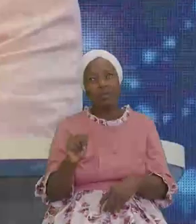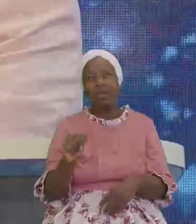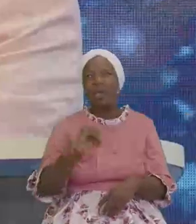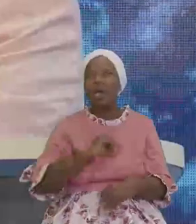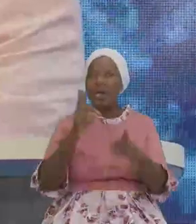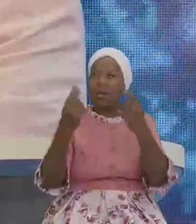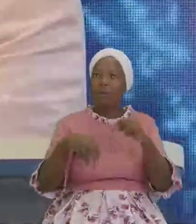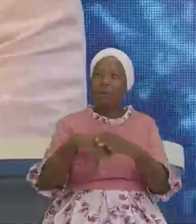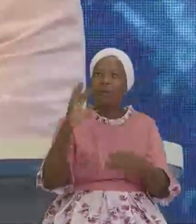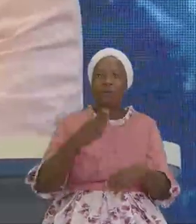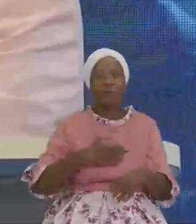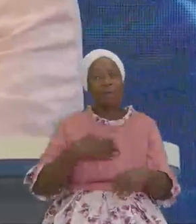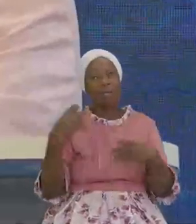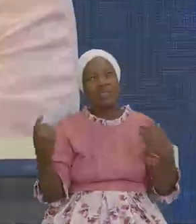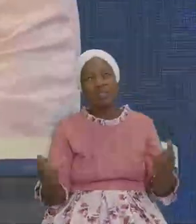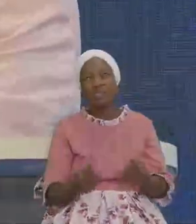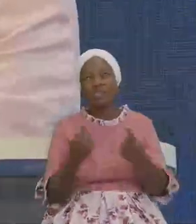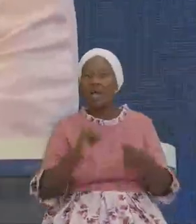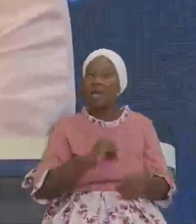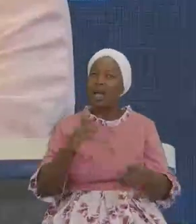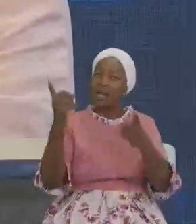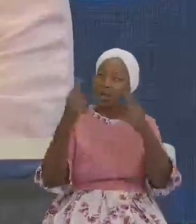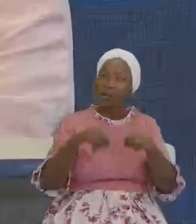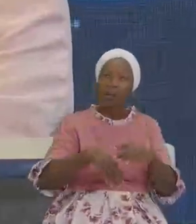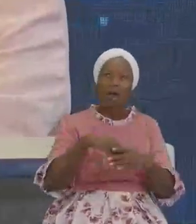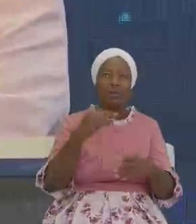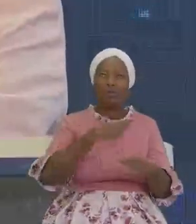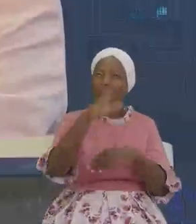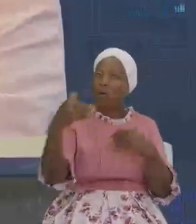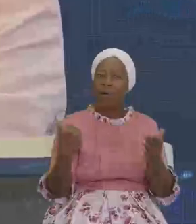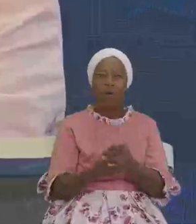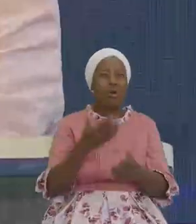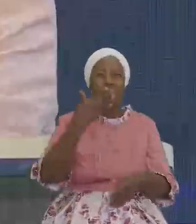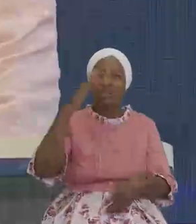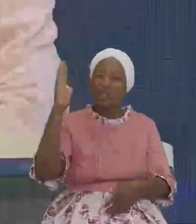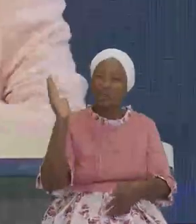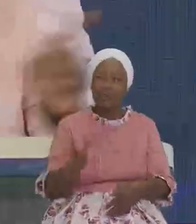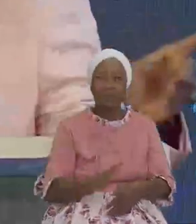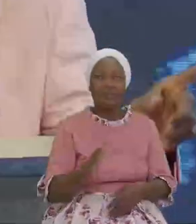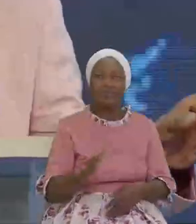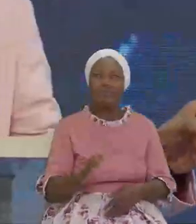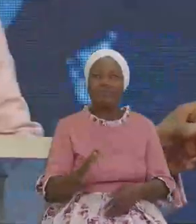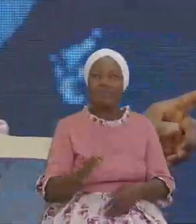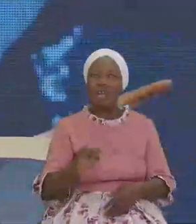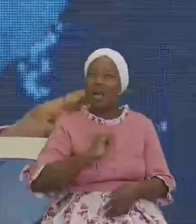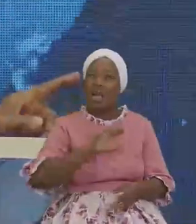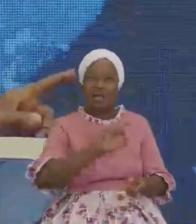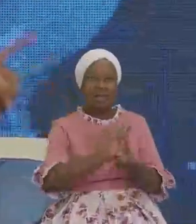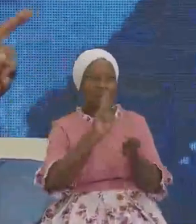ténèbres. Je sors de mes péchés. Je sors de tout